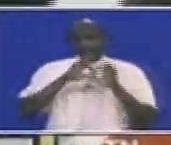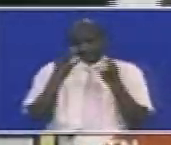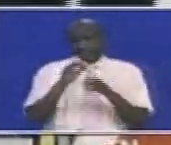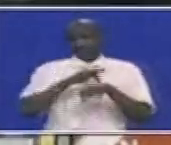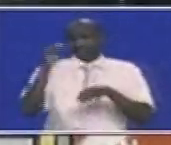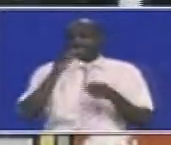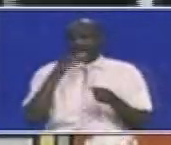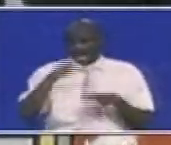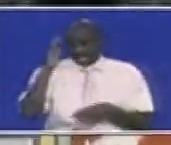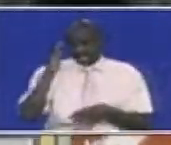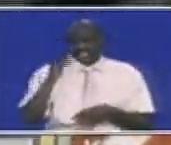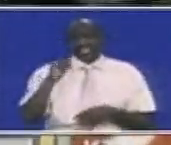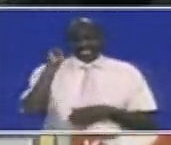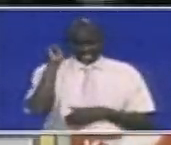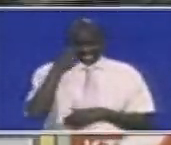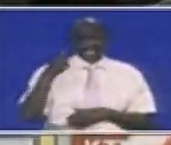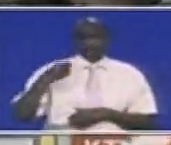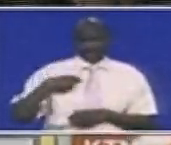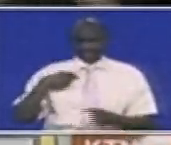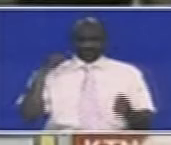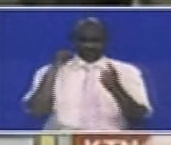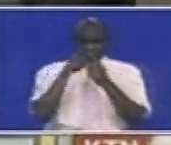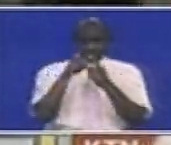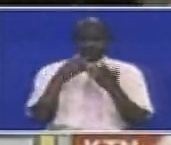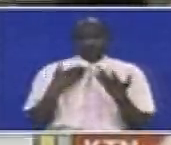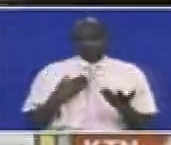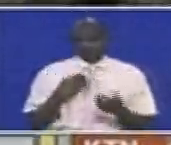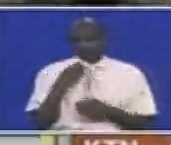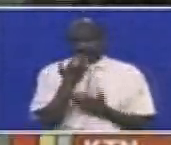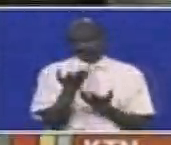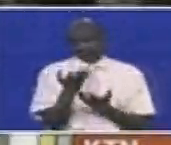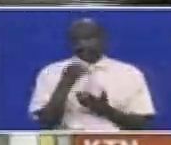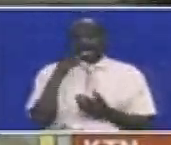inatazamia kufikia malengo yake ya milenia. Agnes Penda, KTN Leo.